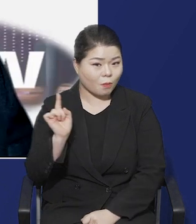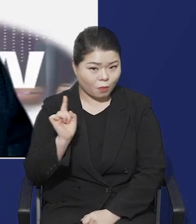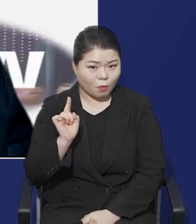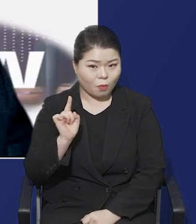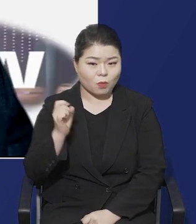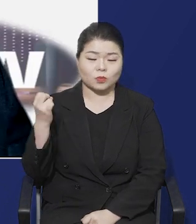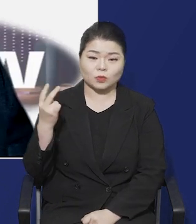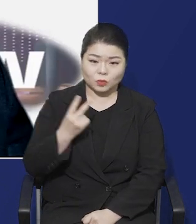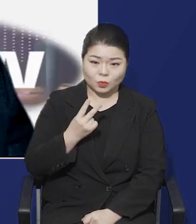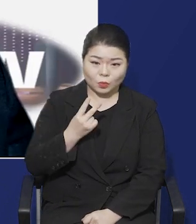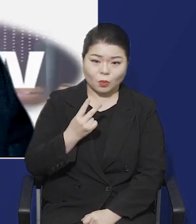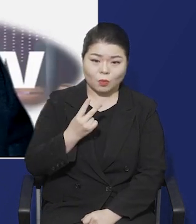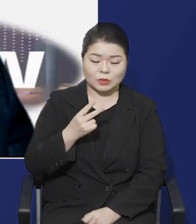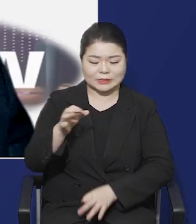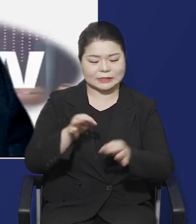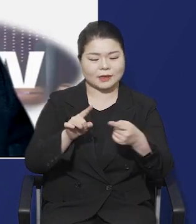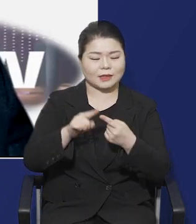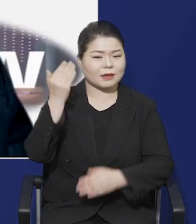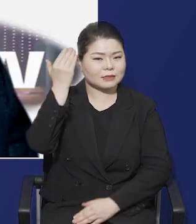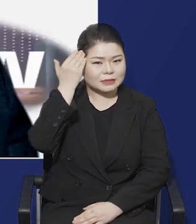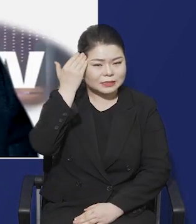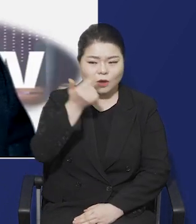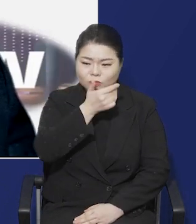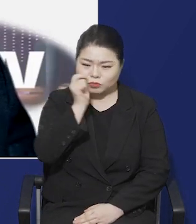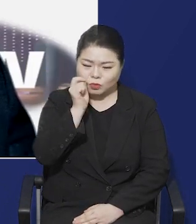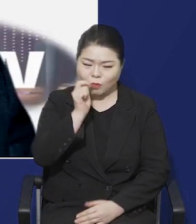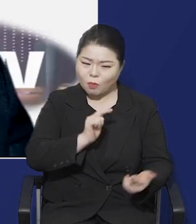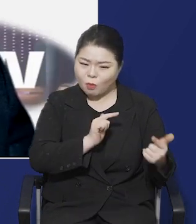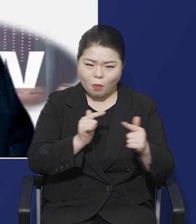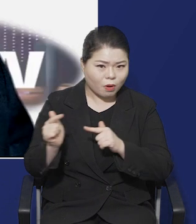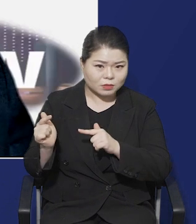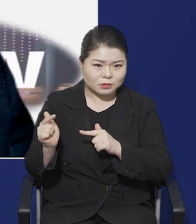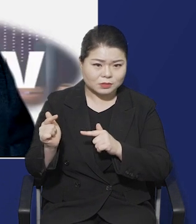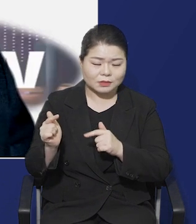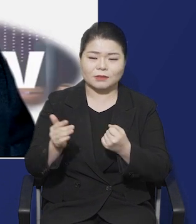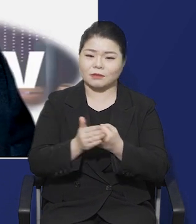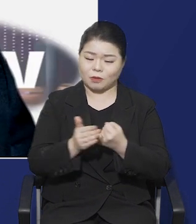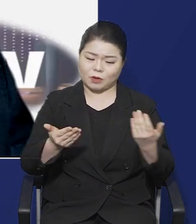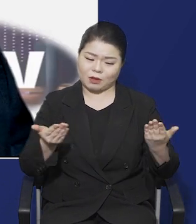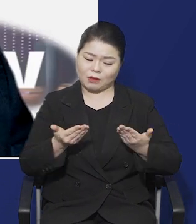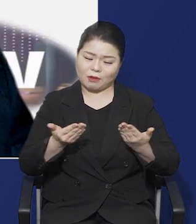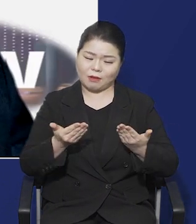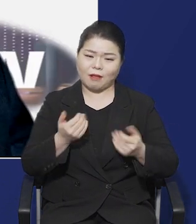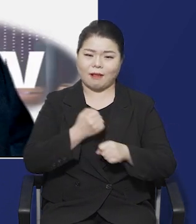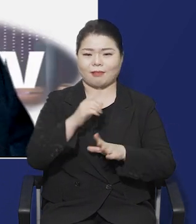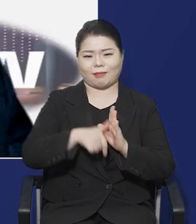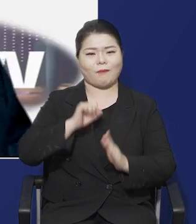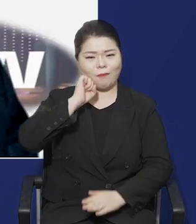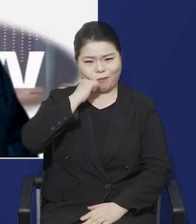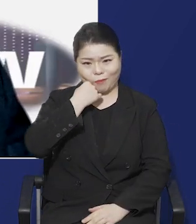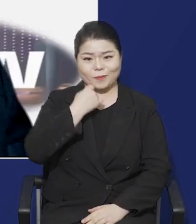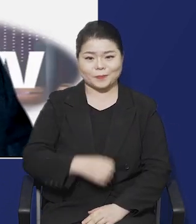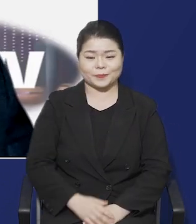그리고 시장에 대한 지식의 부족 등이 여러 요인들이 이를 더욱더 어렵게 만들고 있습니다.